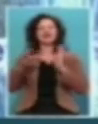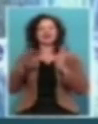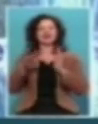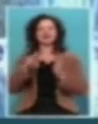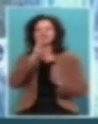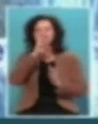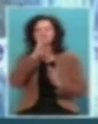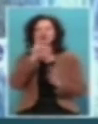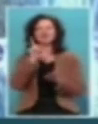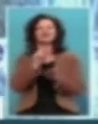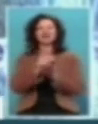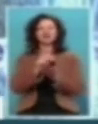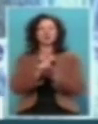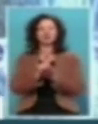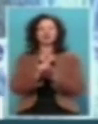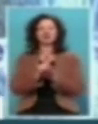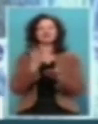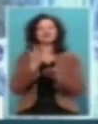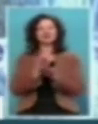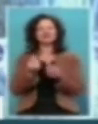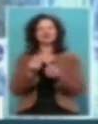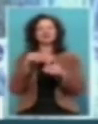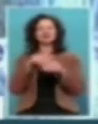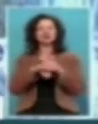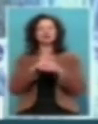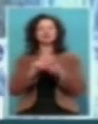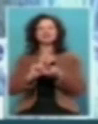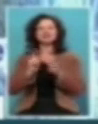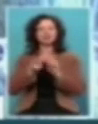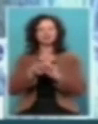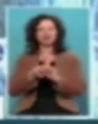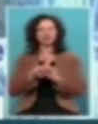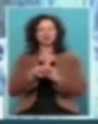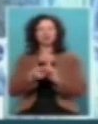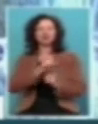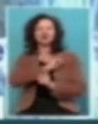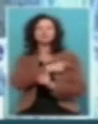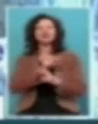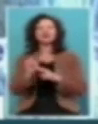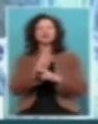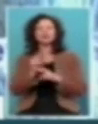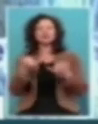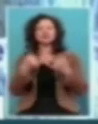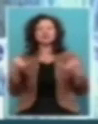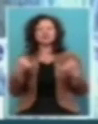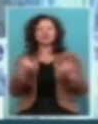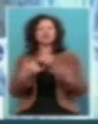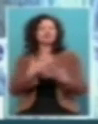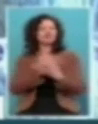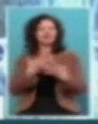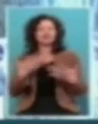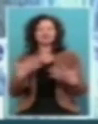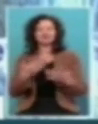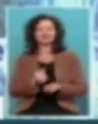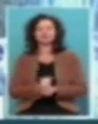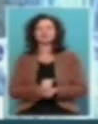азайтудың негізінде тарифті төмендеттік. Құбырларды жаңартуға бастапқыда 900 миллион теңге қарастырылса, кейін бұл сома 600 миллион